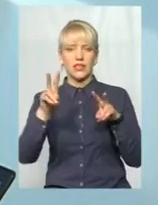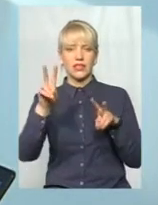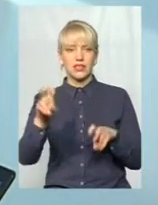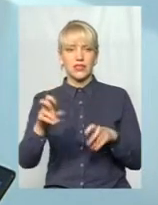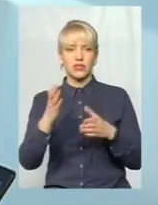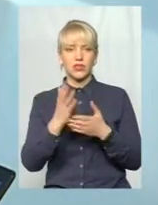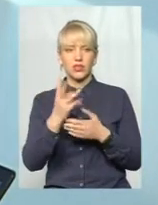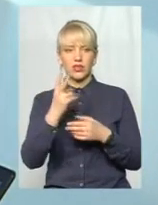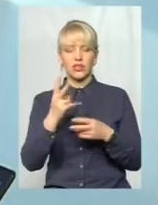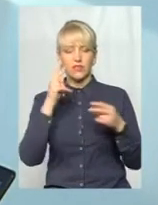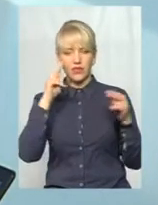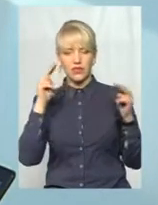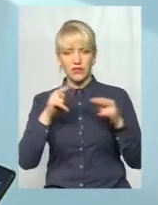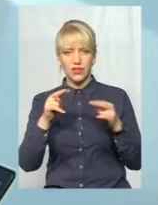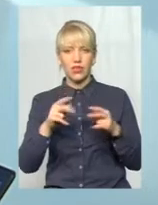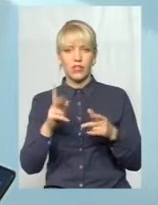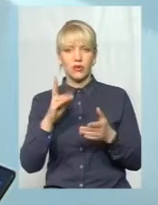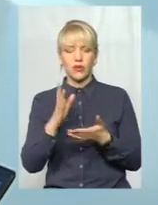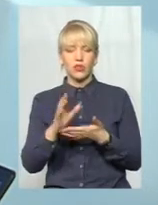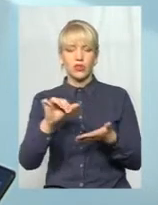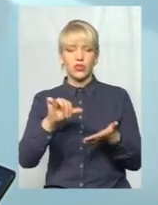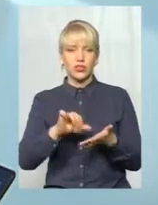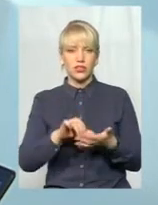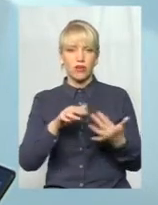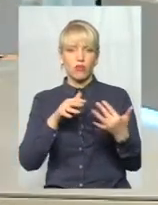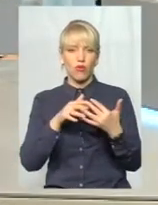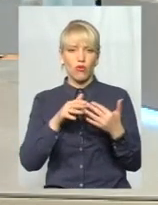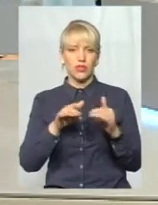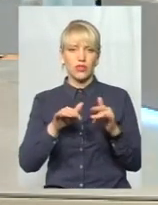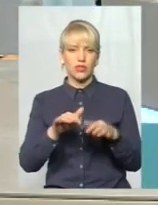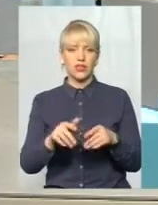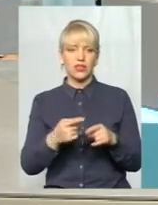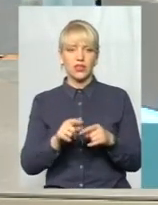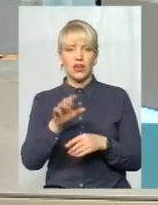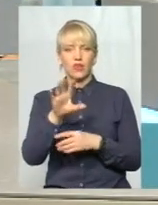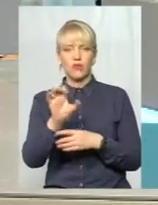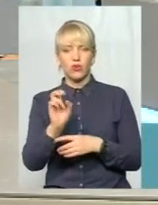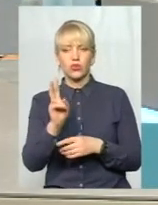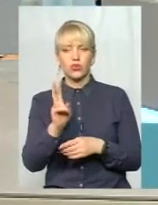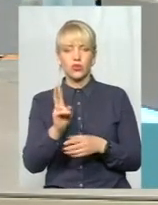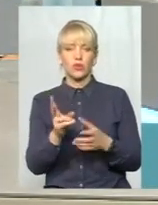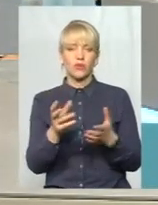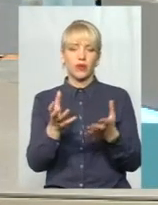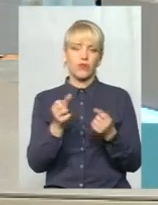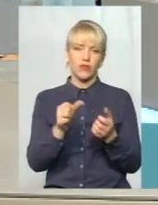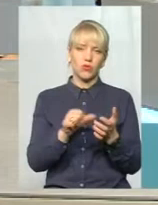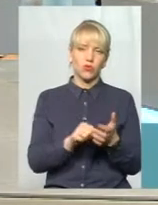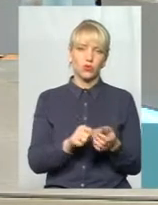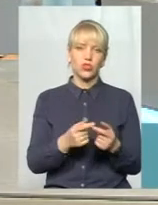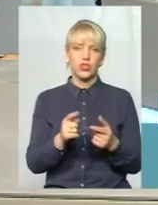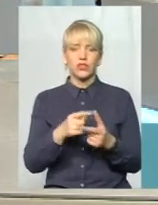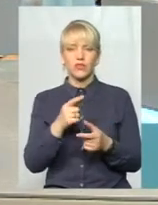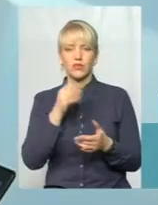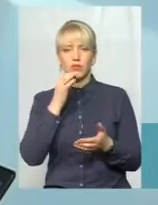мають статус учасника бойових дій, фото, відео, підтвердження, якщо воно є, деколи приймав участь, чи вони відповідають